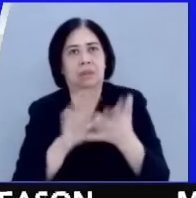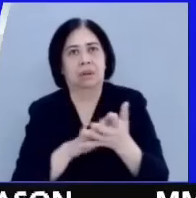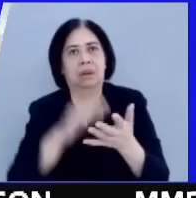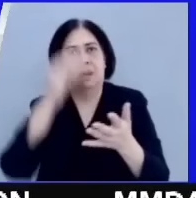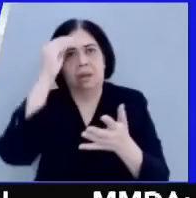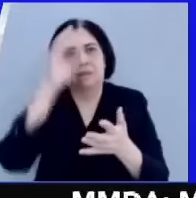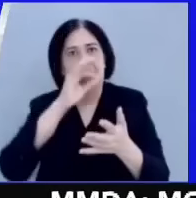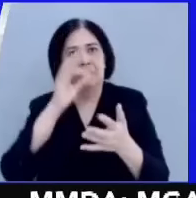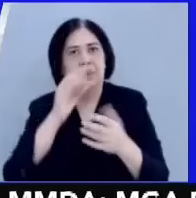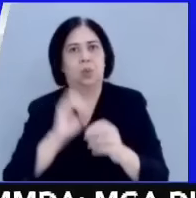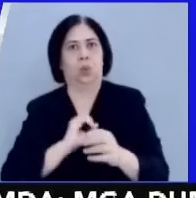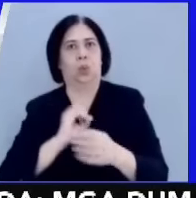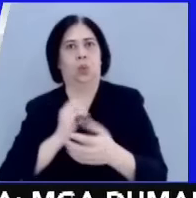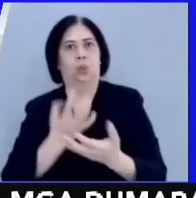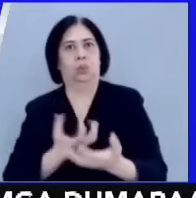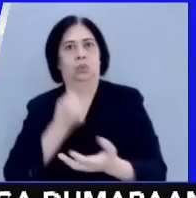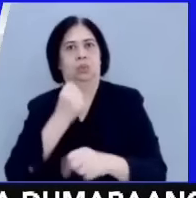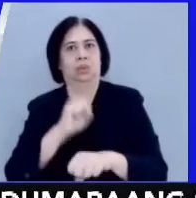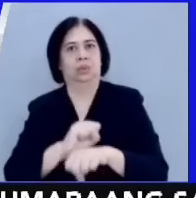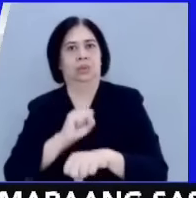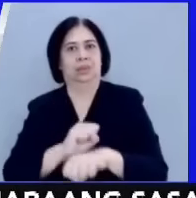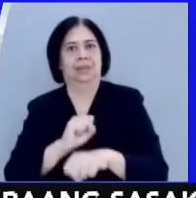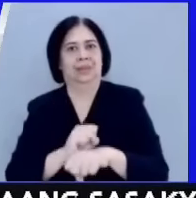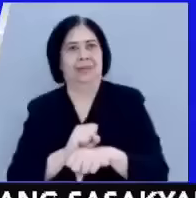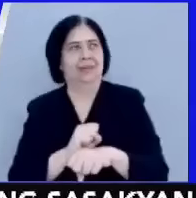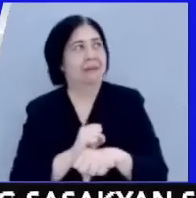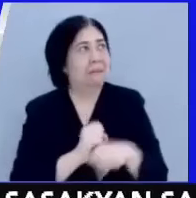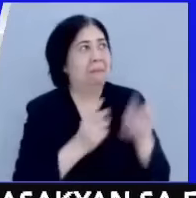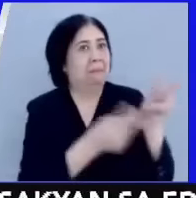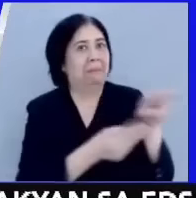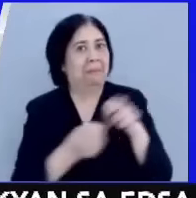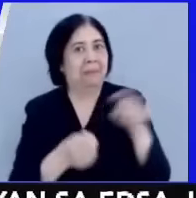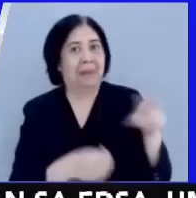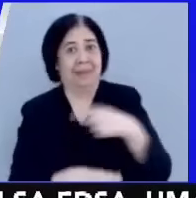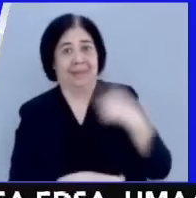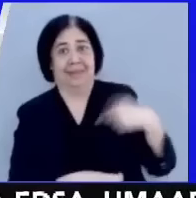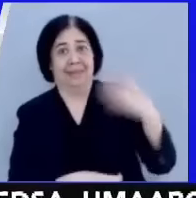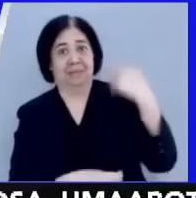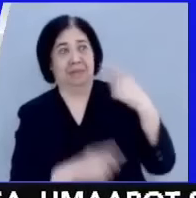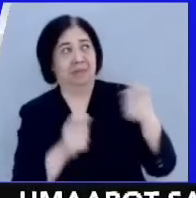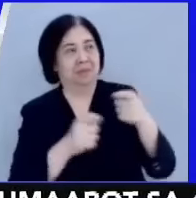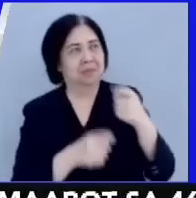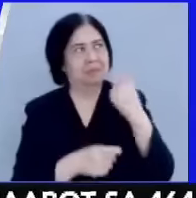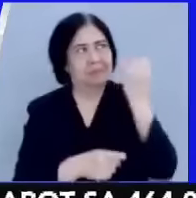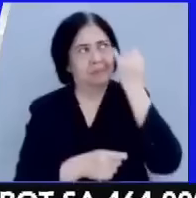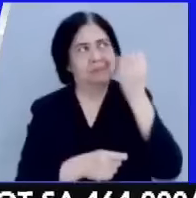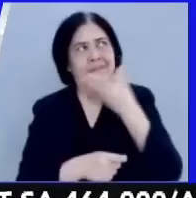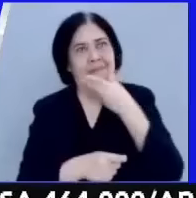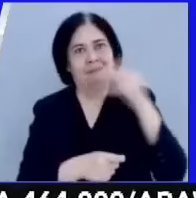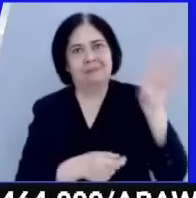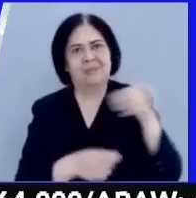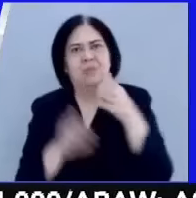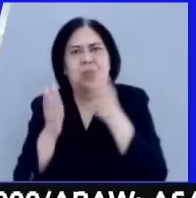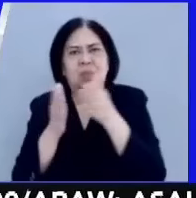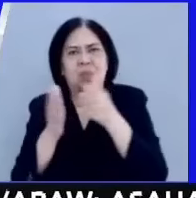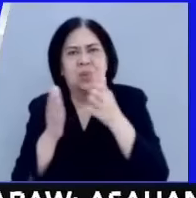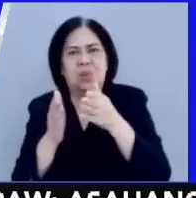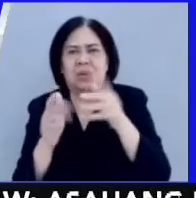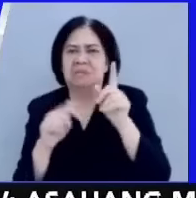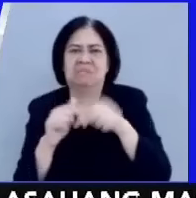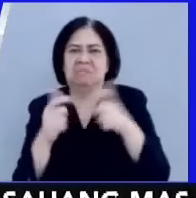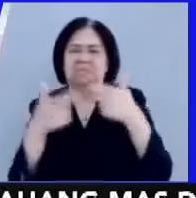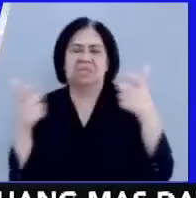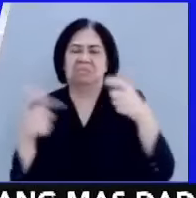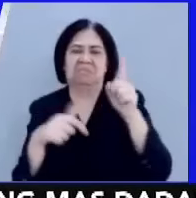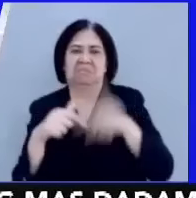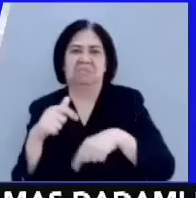sarili nila sila na ang sila na ang G sila na ang dumidiskarte pero maliliit lang yan eh Hindi nila kaya ng malaki na eh Ah okay